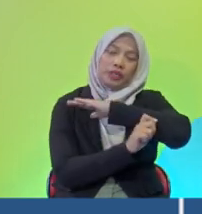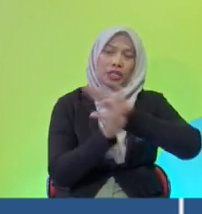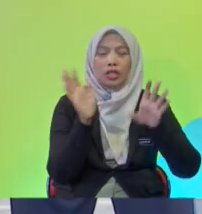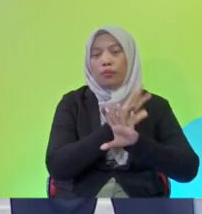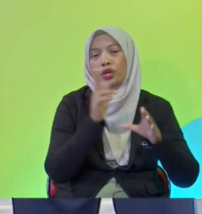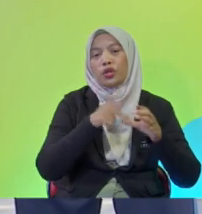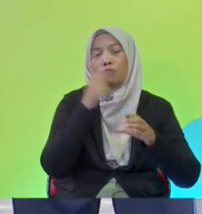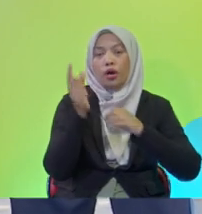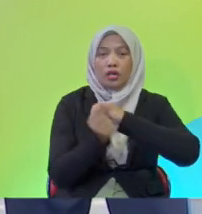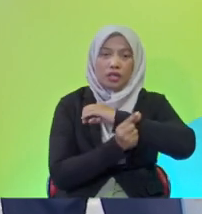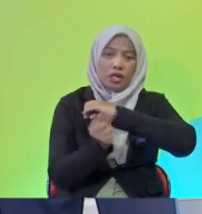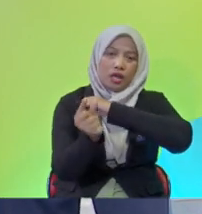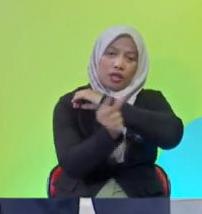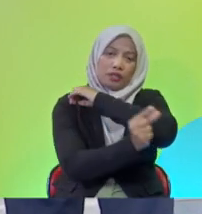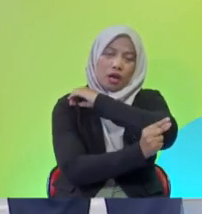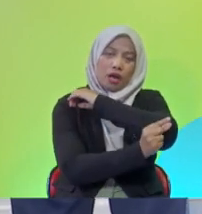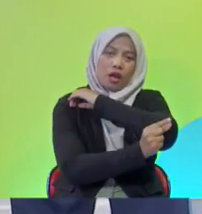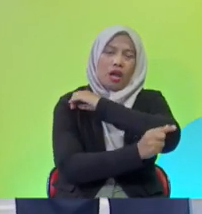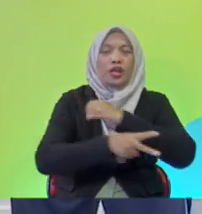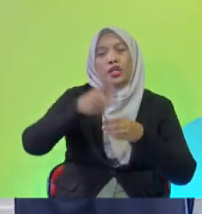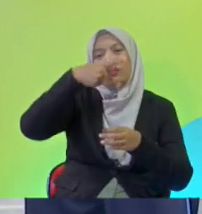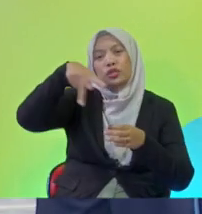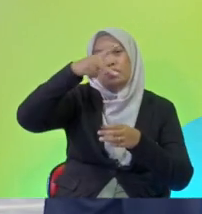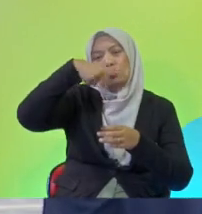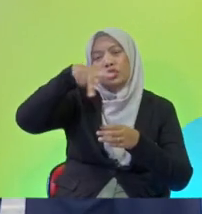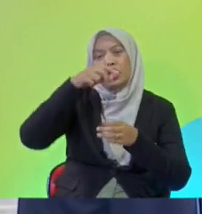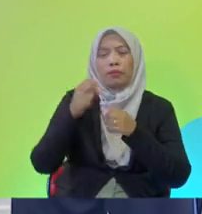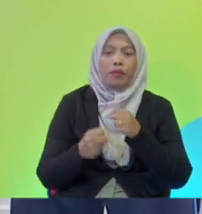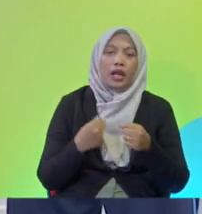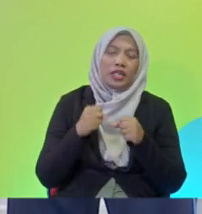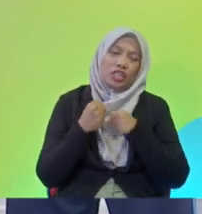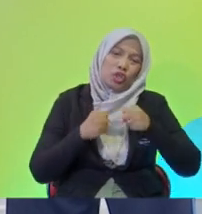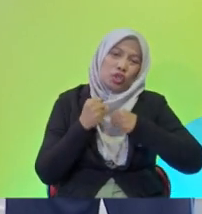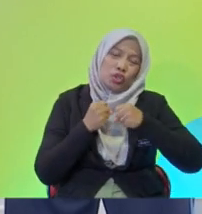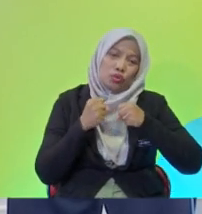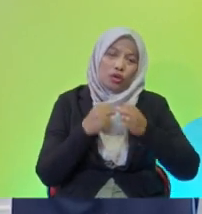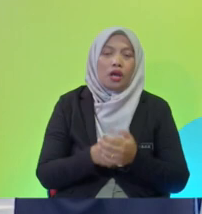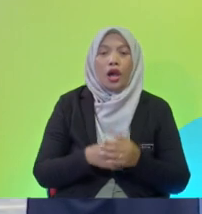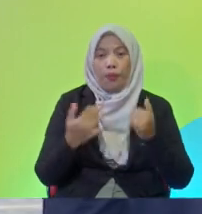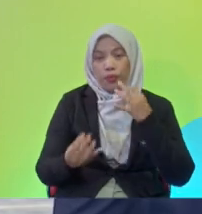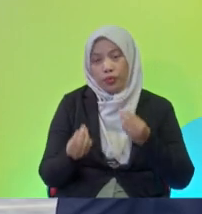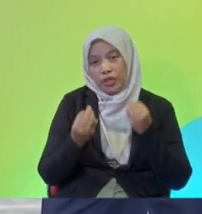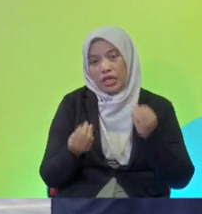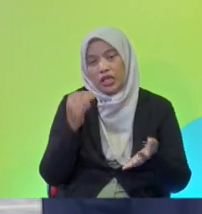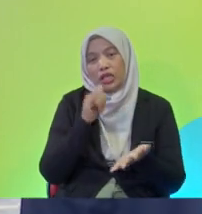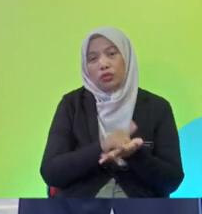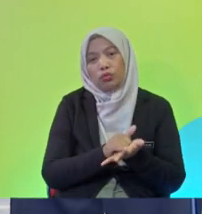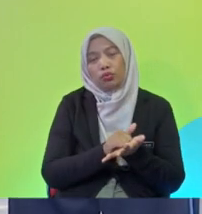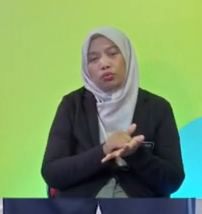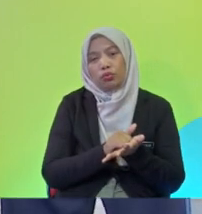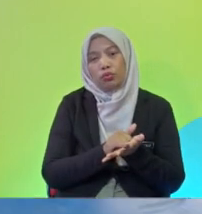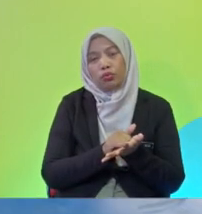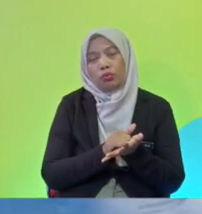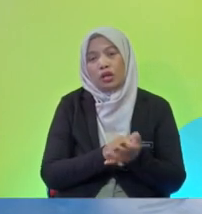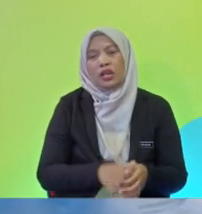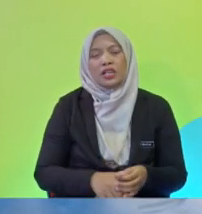gelanggang. Tadi saya nampak cikgu Zarif, dia pusing-pusing. Dia main kejar-kejar ke apa tadi? Mungkin itu strategi permainan mereka. Kita nak tanya Zarif boleh cikgu?